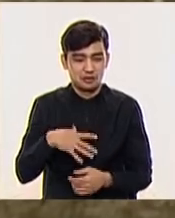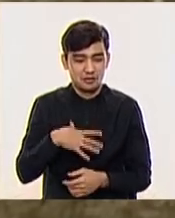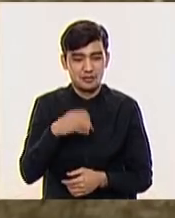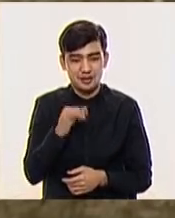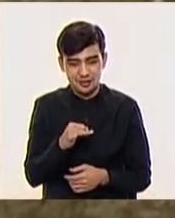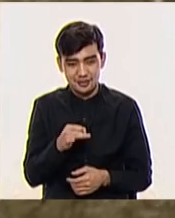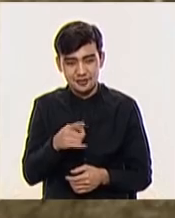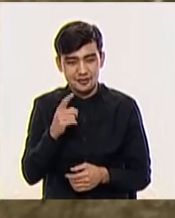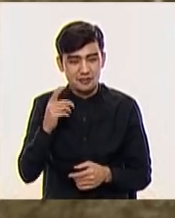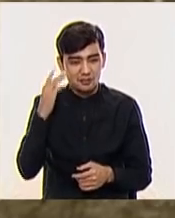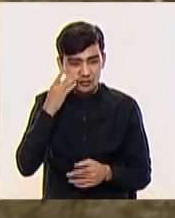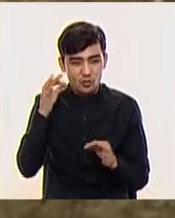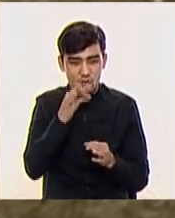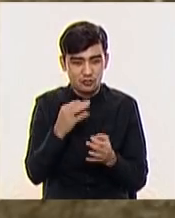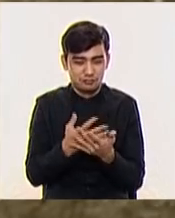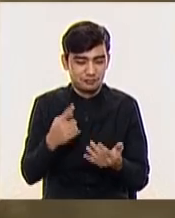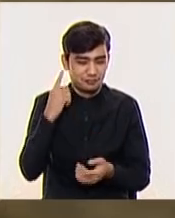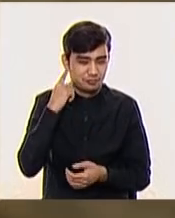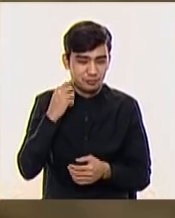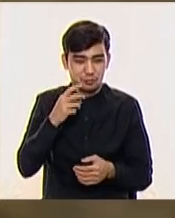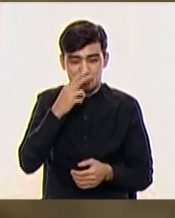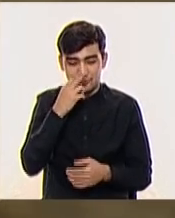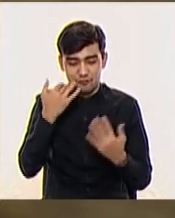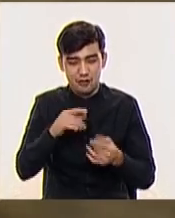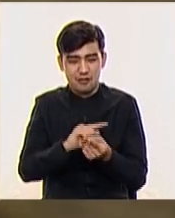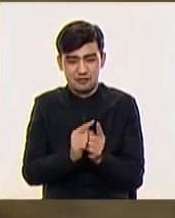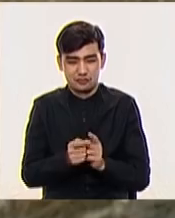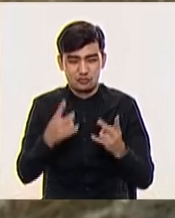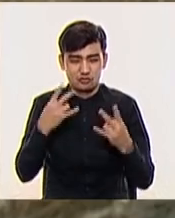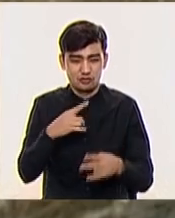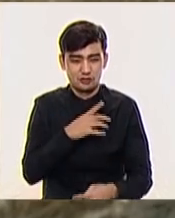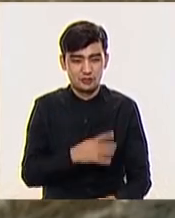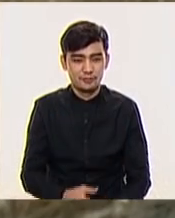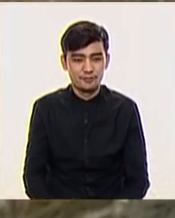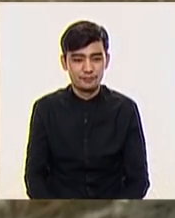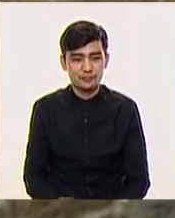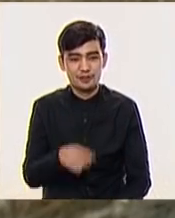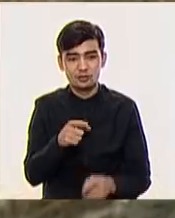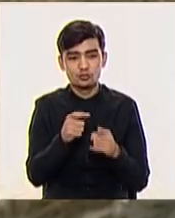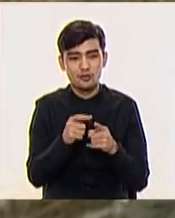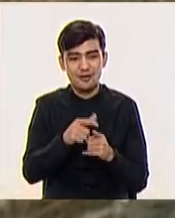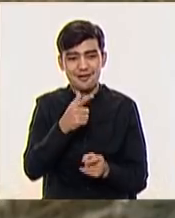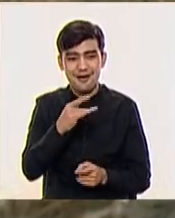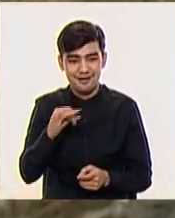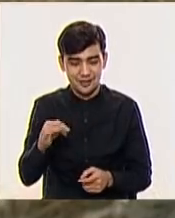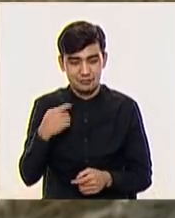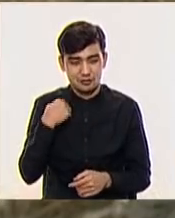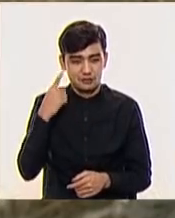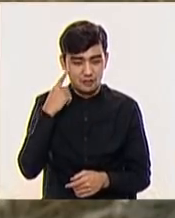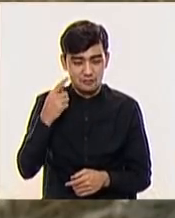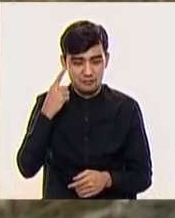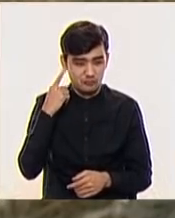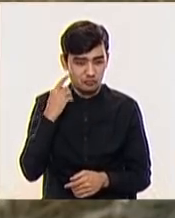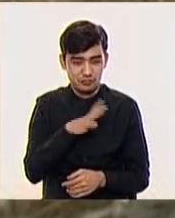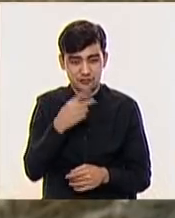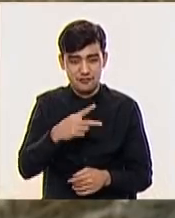пікірінше, құлаққа сіңіп қалған сөздерді аударудың қажеті жоқ. Себебі Гарри деген сөз 20 жыл бойы біз Гарри деп білетірміз.